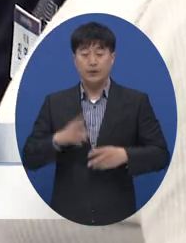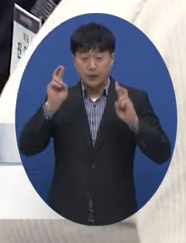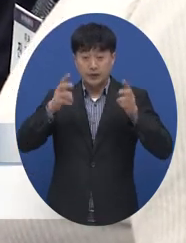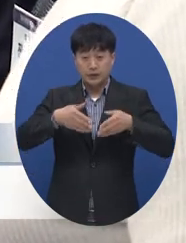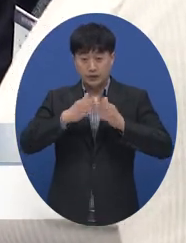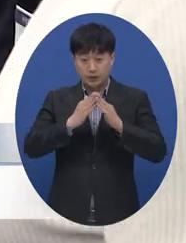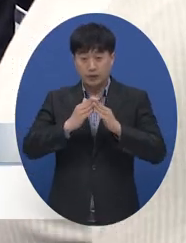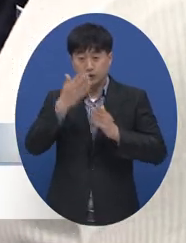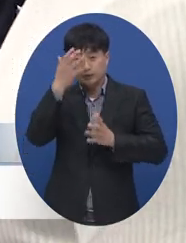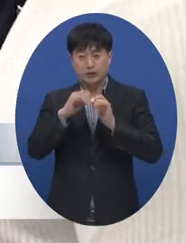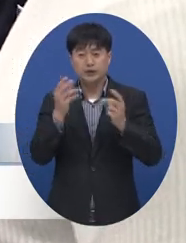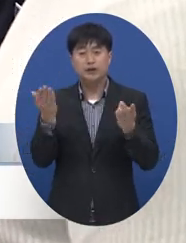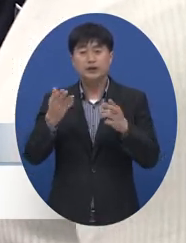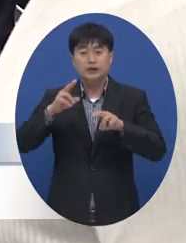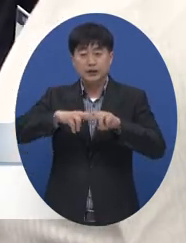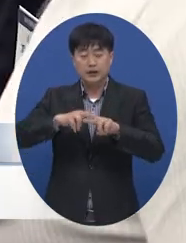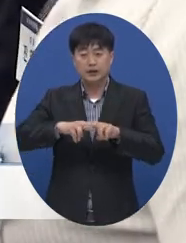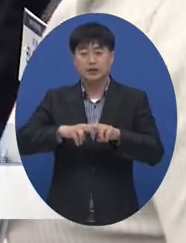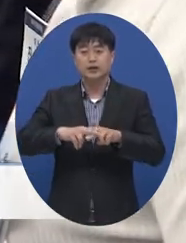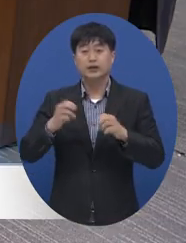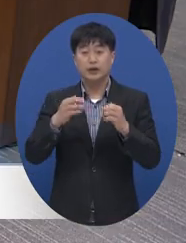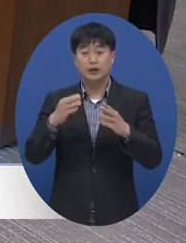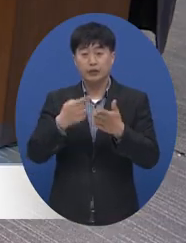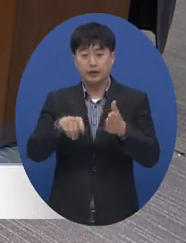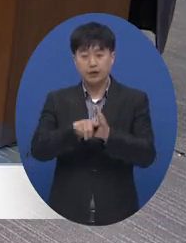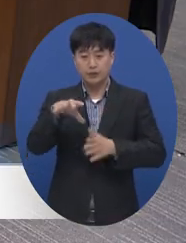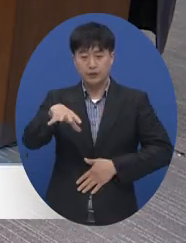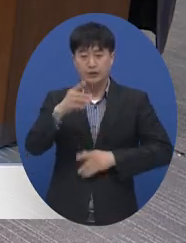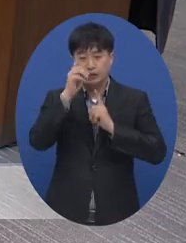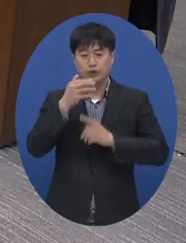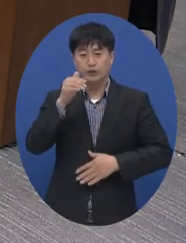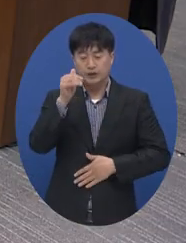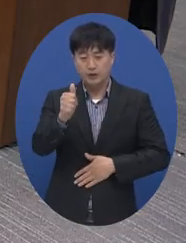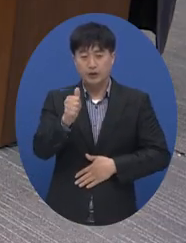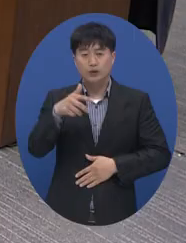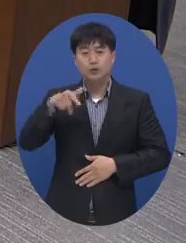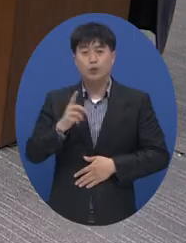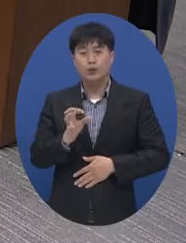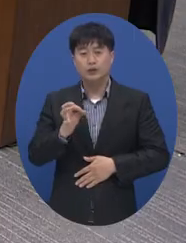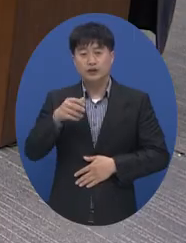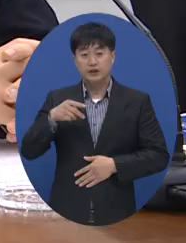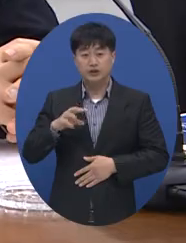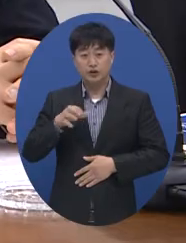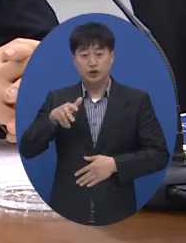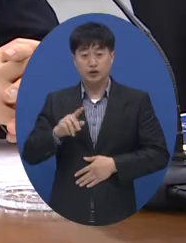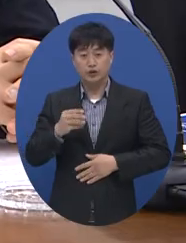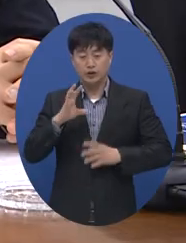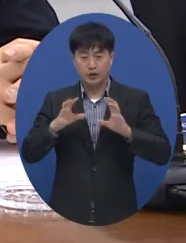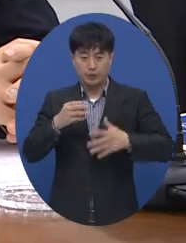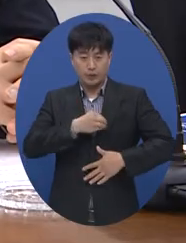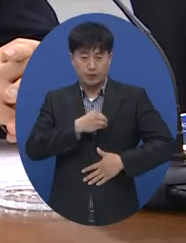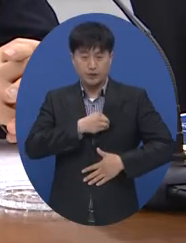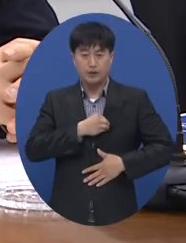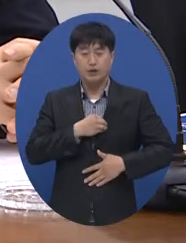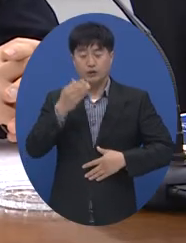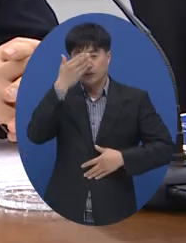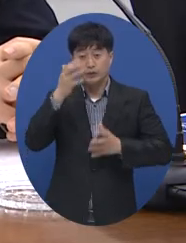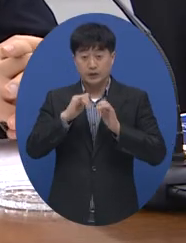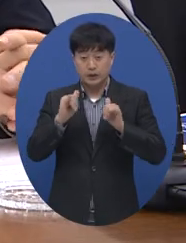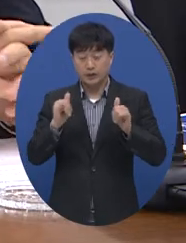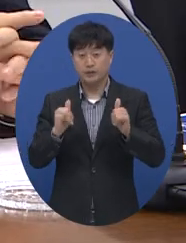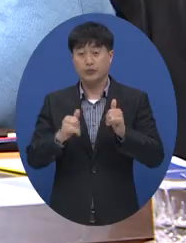창업 등 청년 일자리에 대한 얘기를 나누기 위한 자리. 이재명 경기도지사와 조응천 국회의원을 비롯한 청년